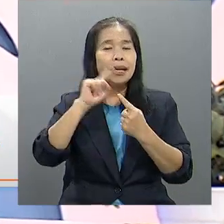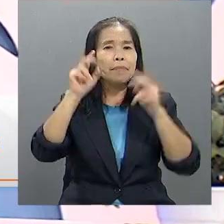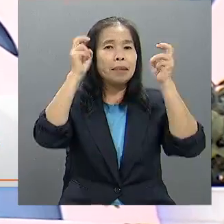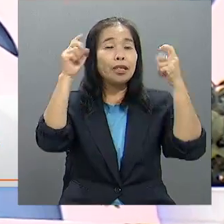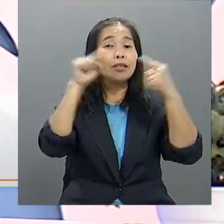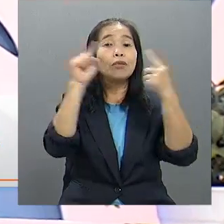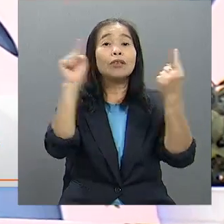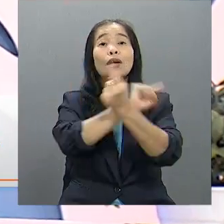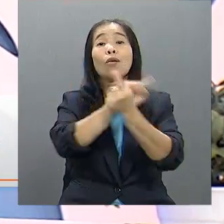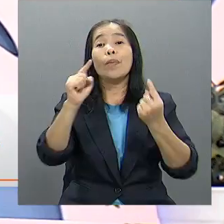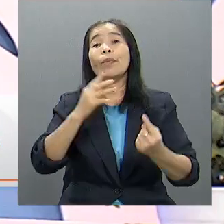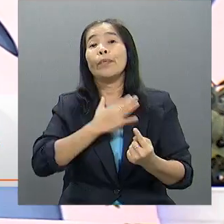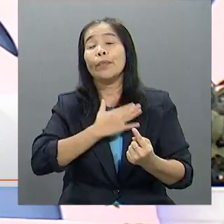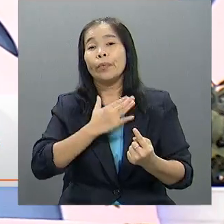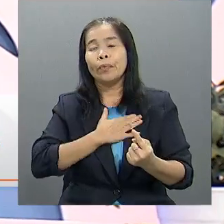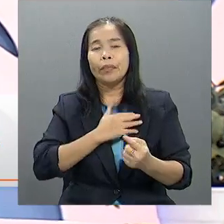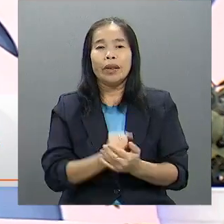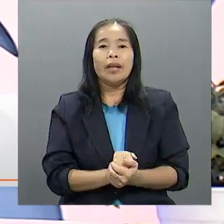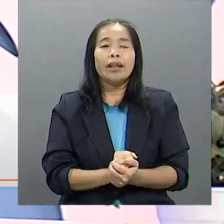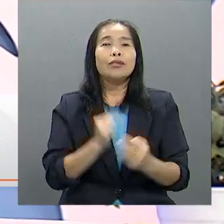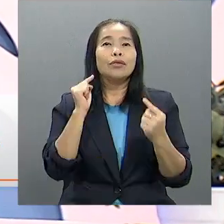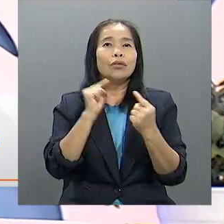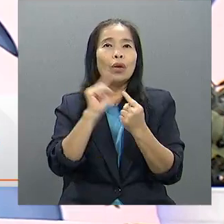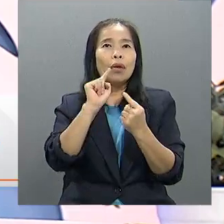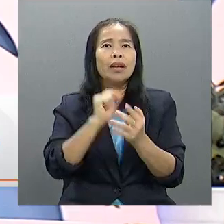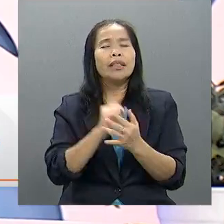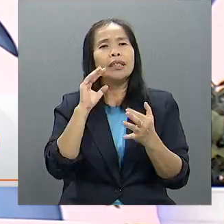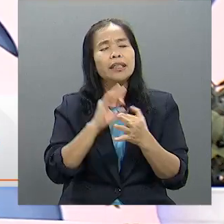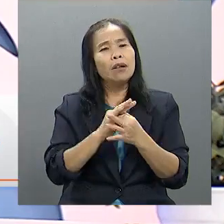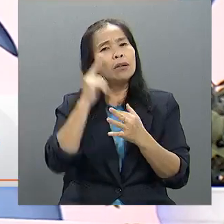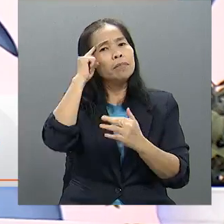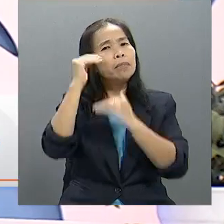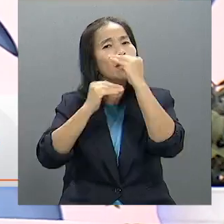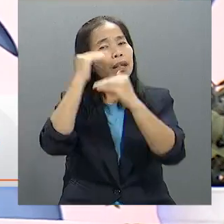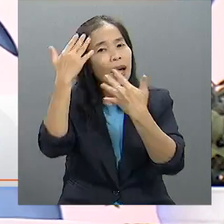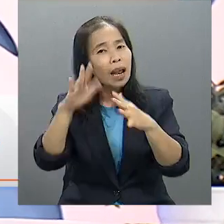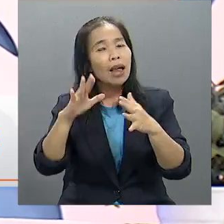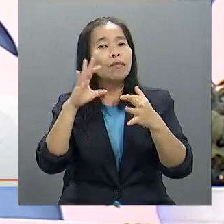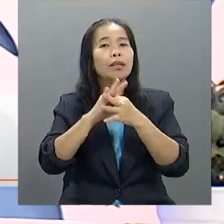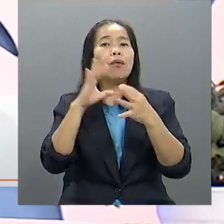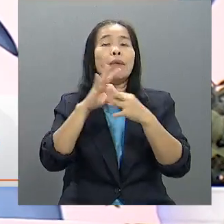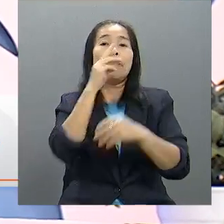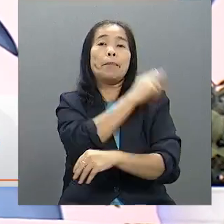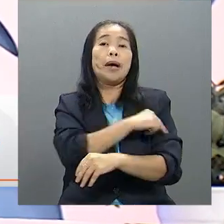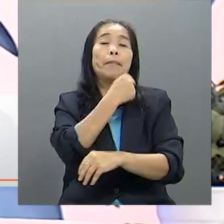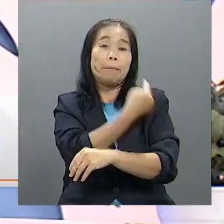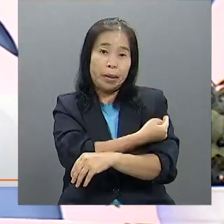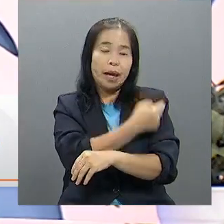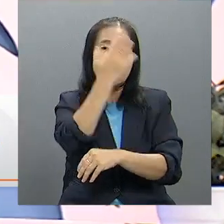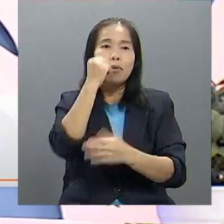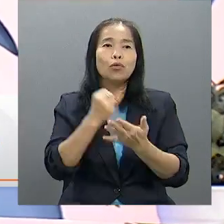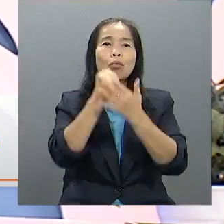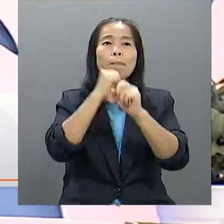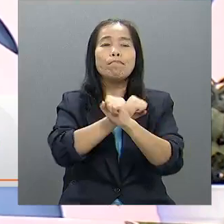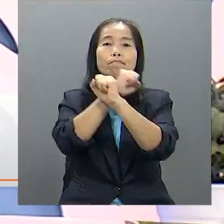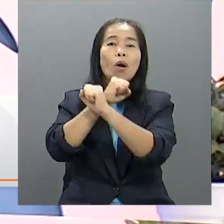จแล้วก็พูดถึงนะคะนั่นก็คือเรื่องของความคืบหน้าแล้วก็พัฒนาการทางการแพทย์เพื่อยับยั้งโควิด-19นั่นเอง